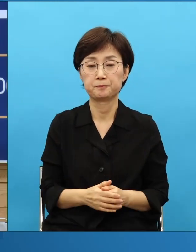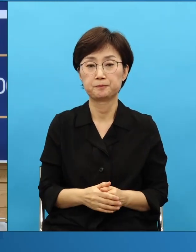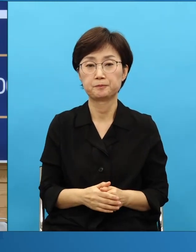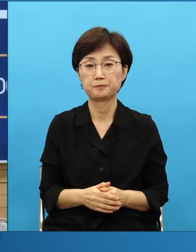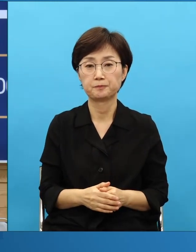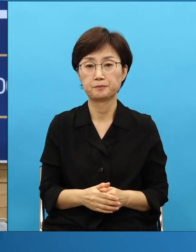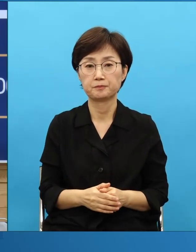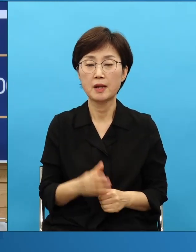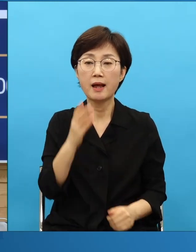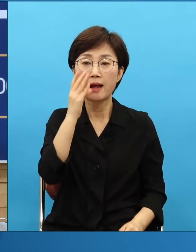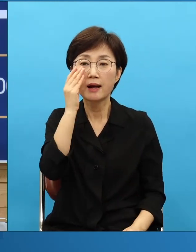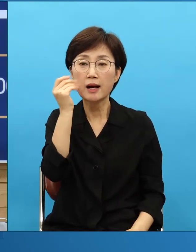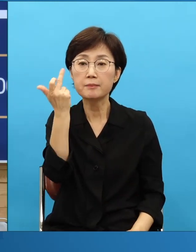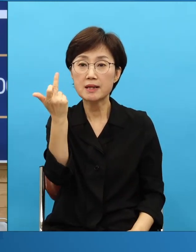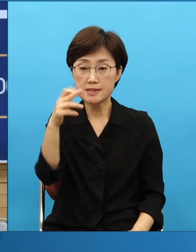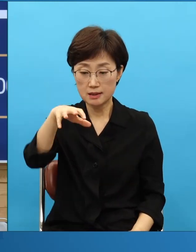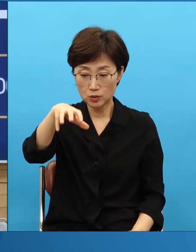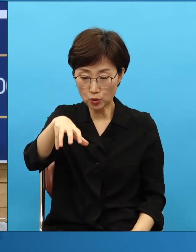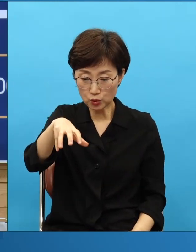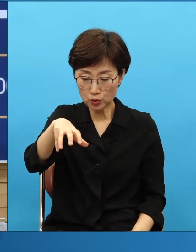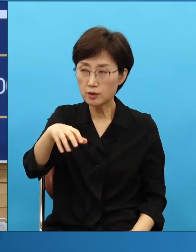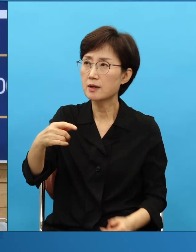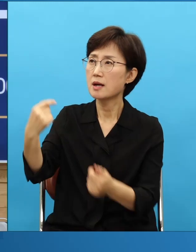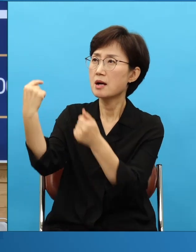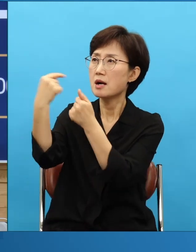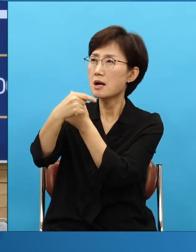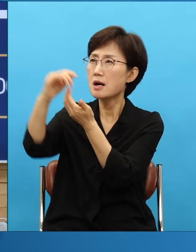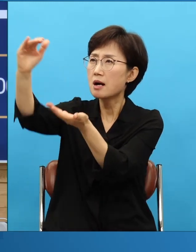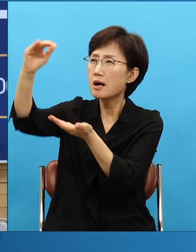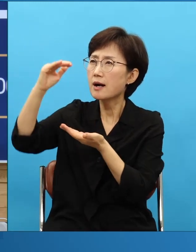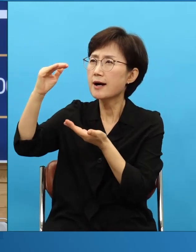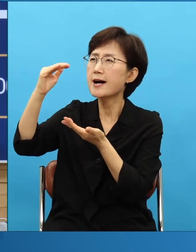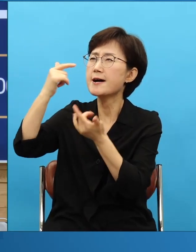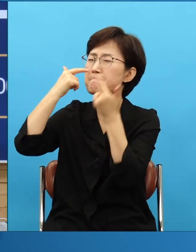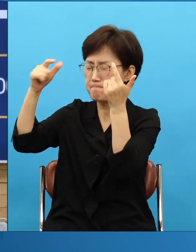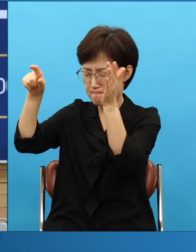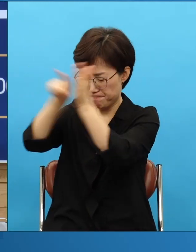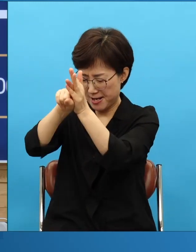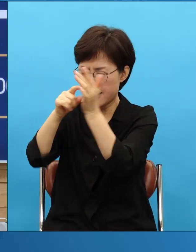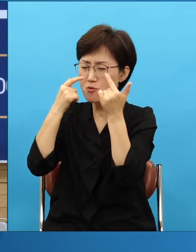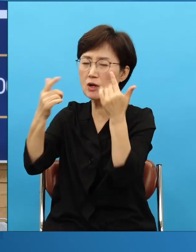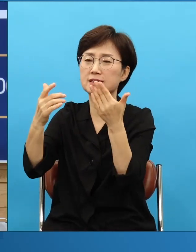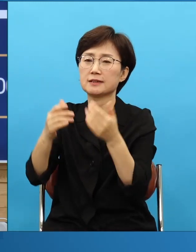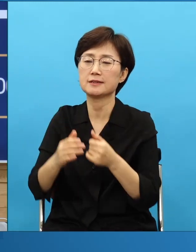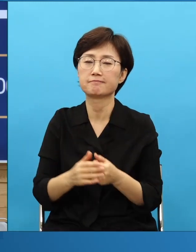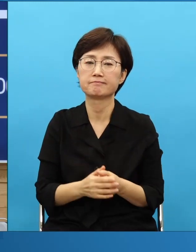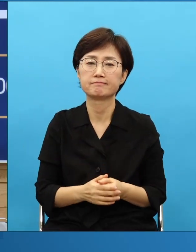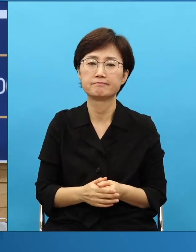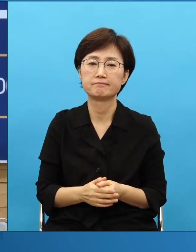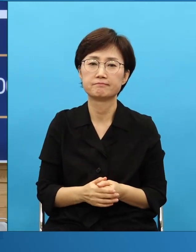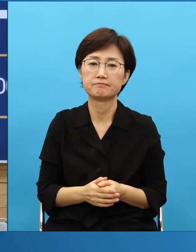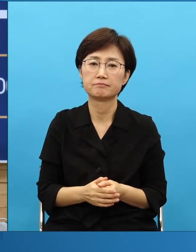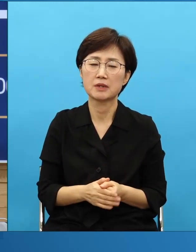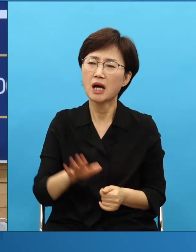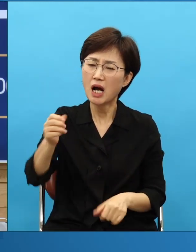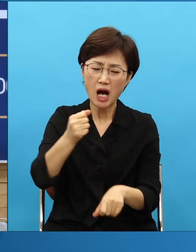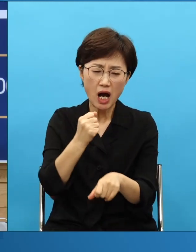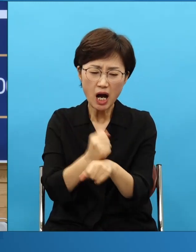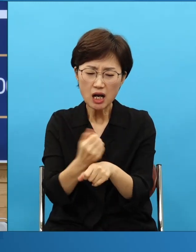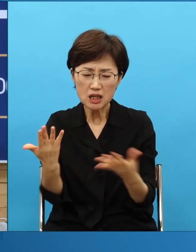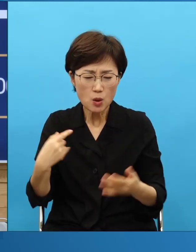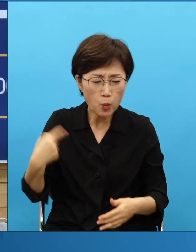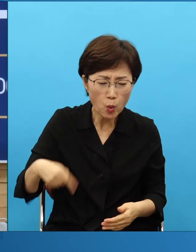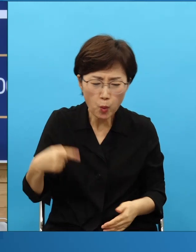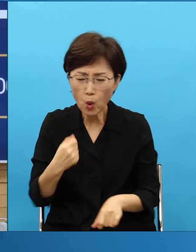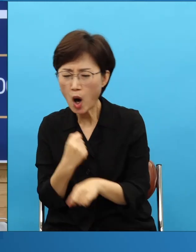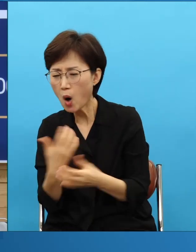그래서 감람산에서 확신한 거예요. And so there, they were 이게 convicted 중요합니다. of in the Mount of Olives. This is important. 나는 이거 해야 됩니까? 저거 해야 됩니까?